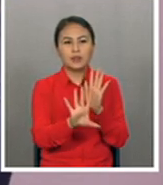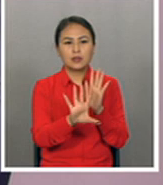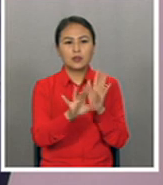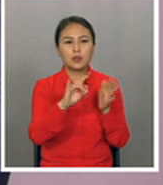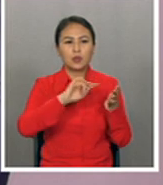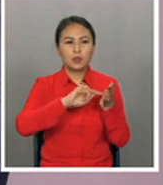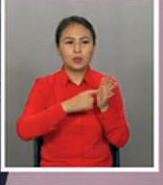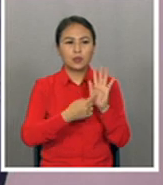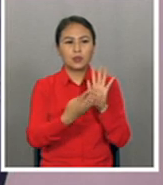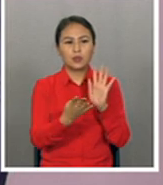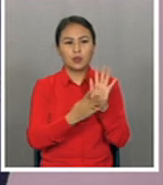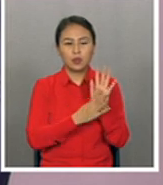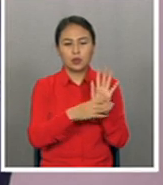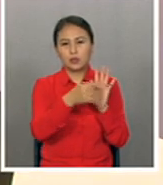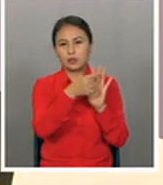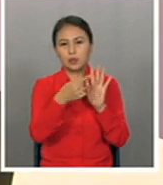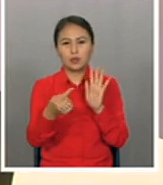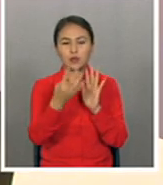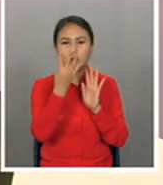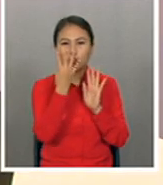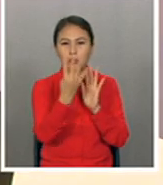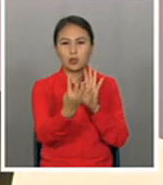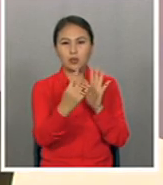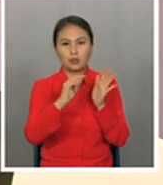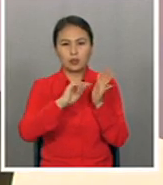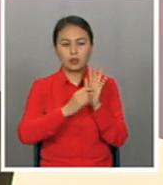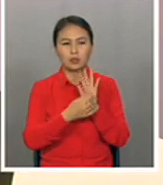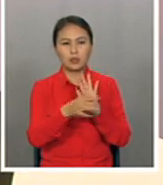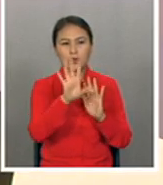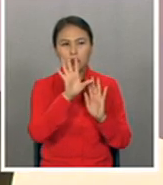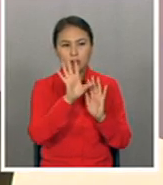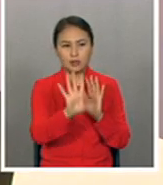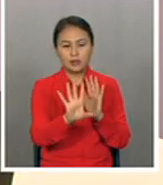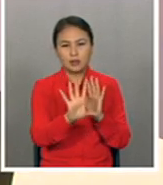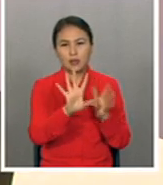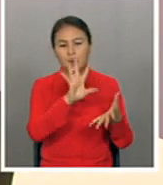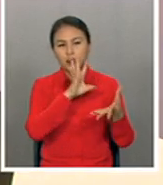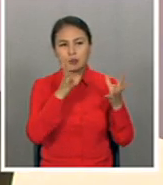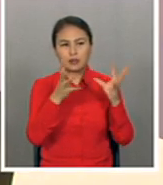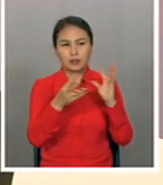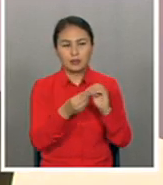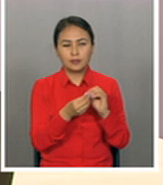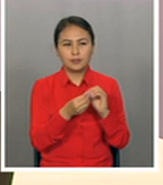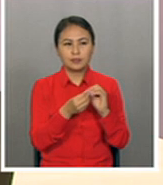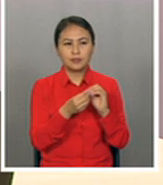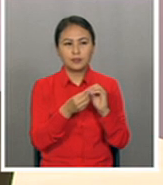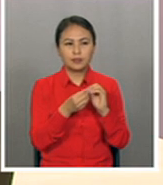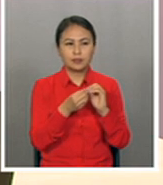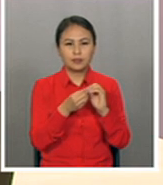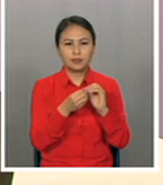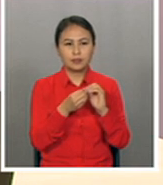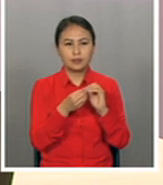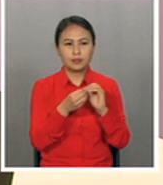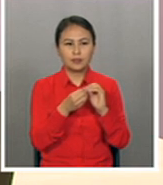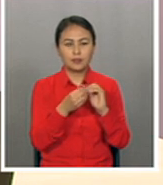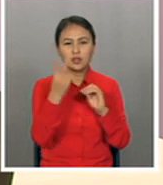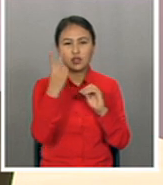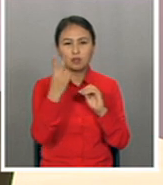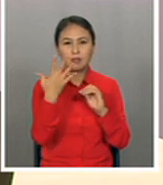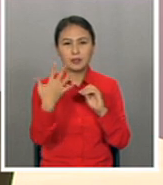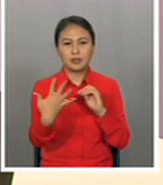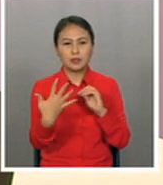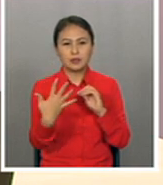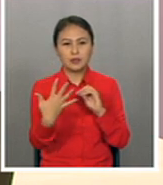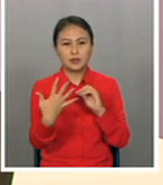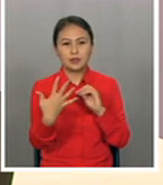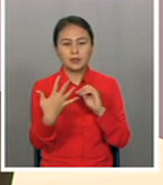5 пен 9-дың көбейтіндісінен 4 пен 5-дің көбейтіндісін азайтсақ, өрнектің мәні